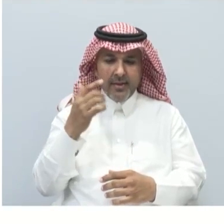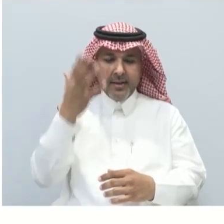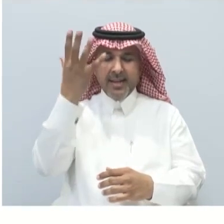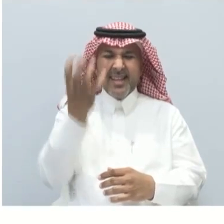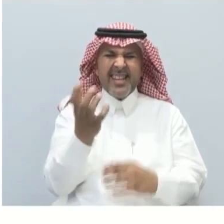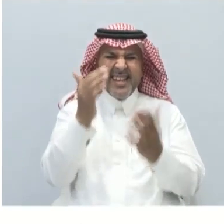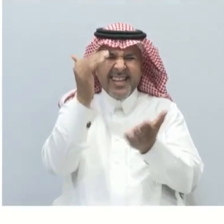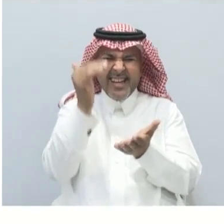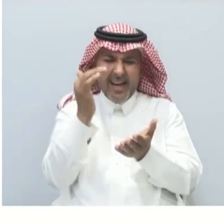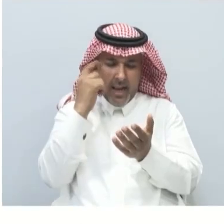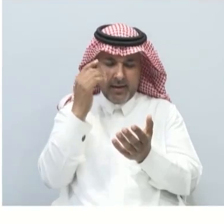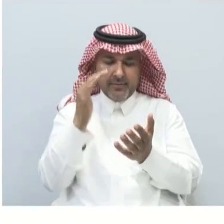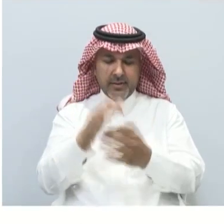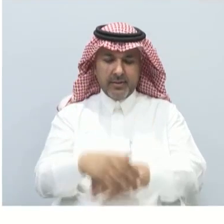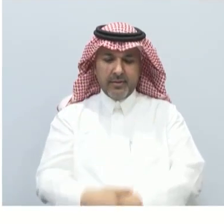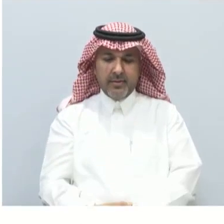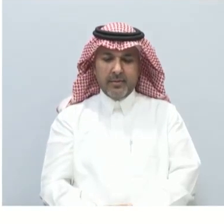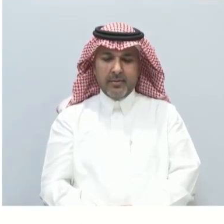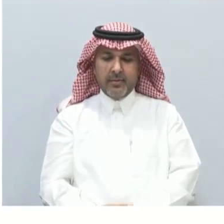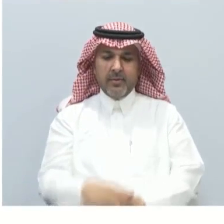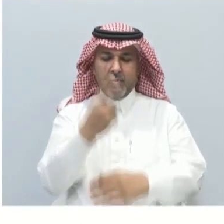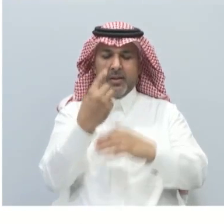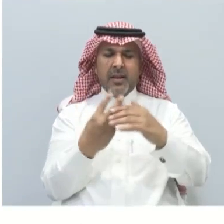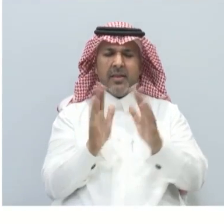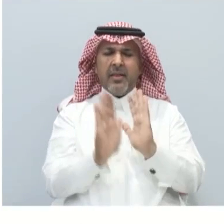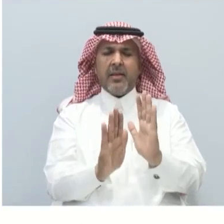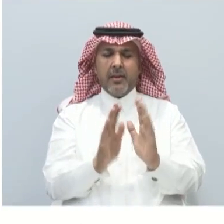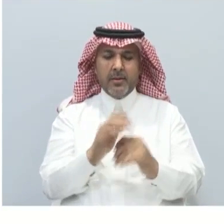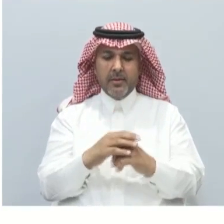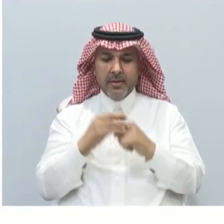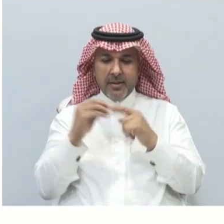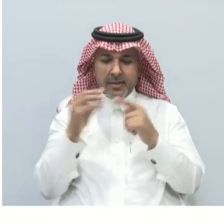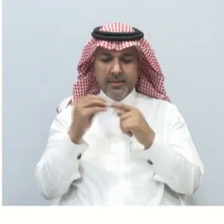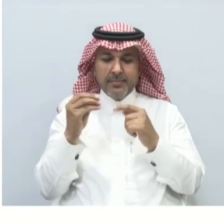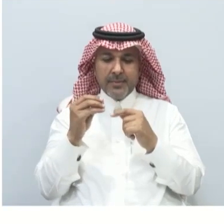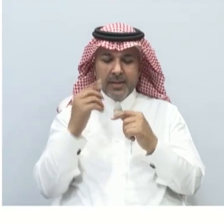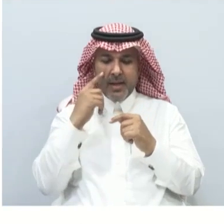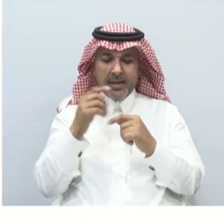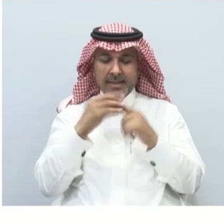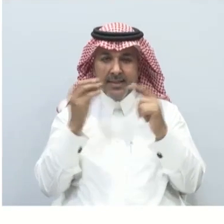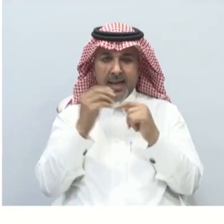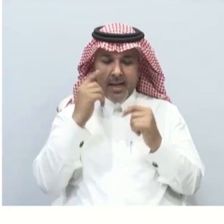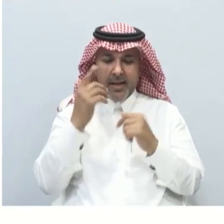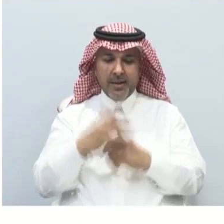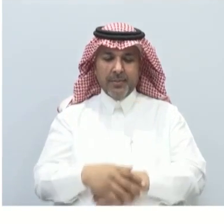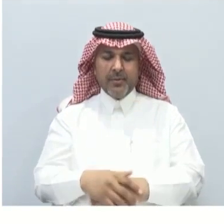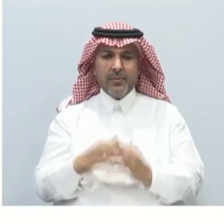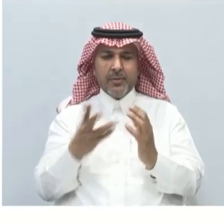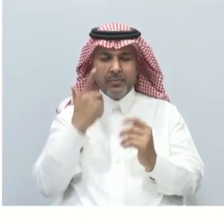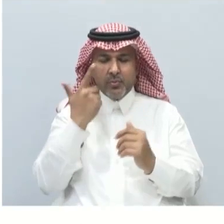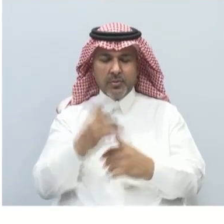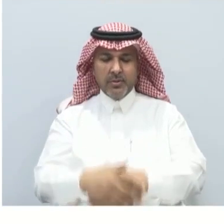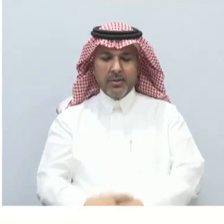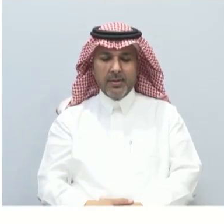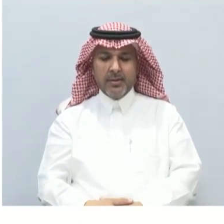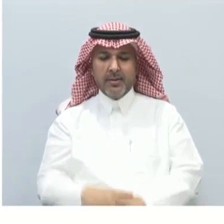تضمحلال ضربت في ثلث هذا ما ياثر على المدى لكن هنا ضربت في سالب ضربت في ايش في سالب في